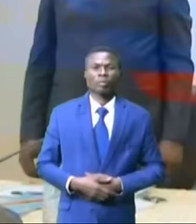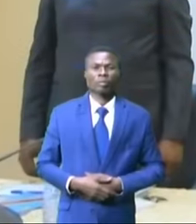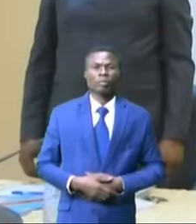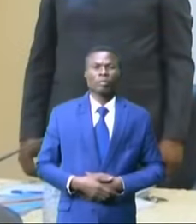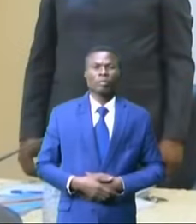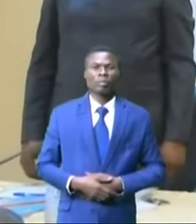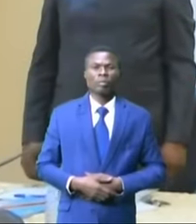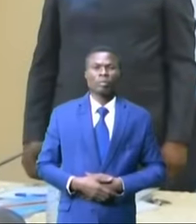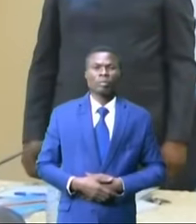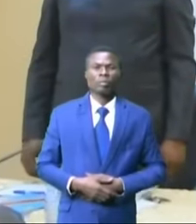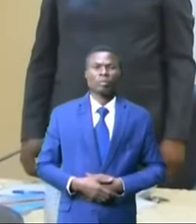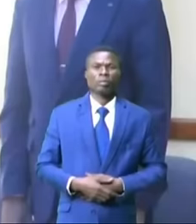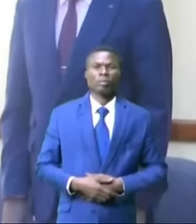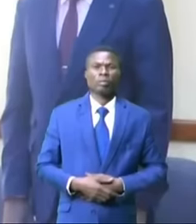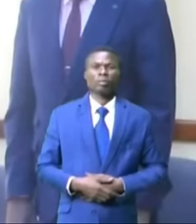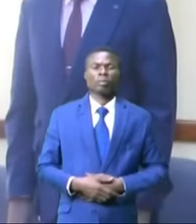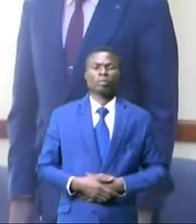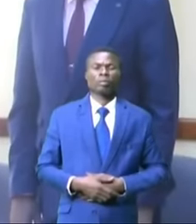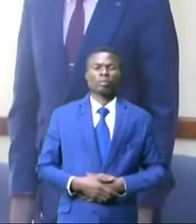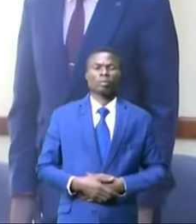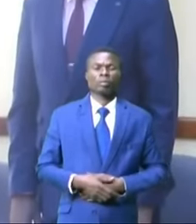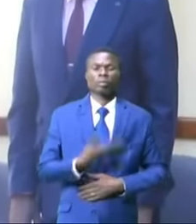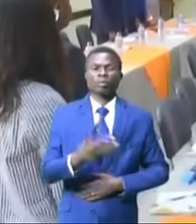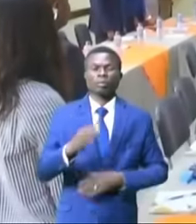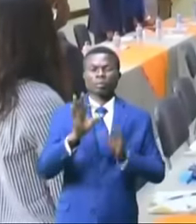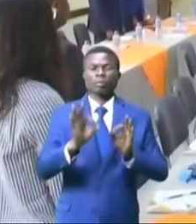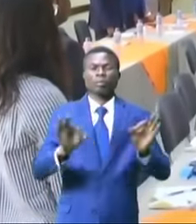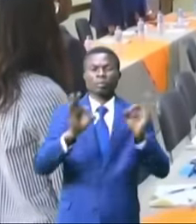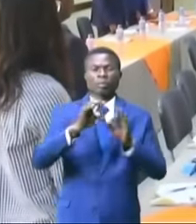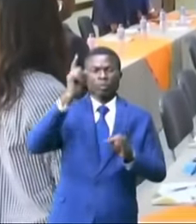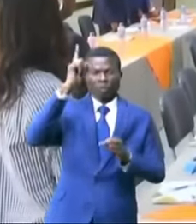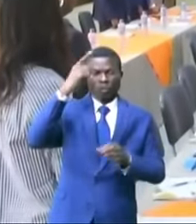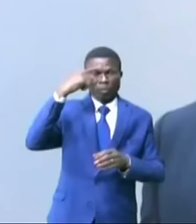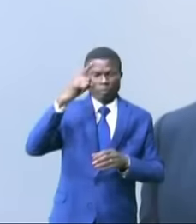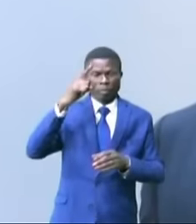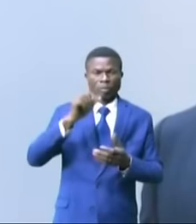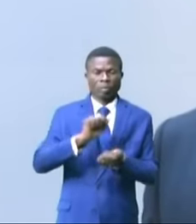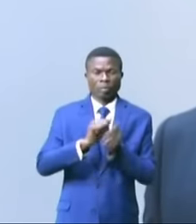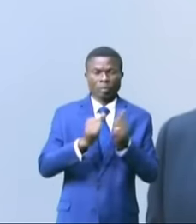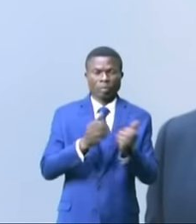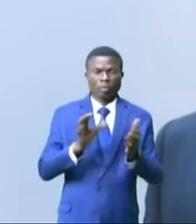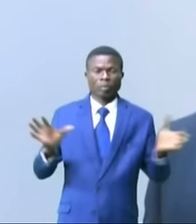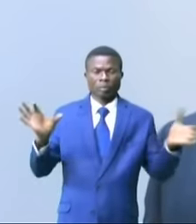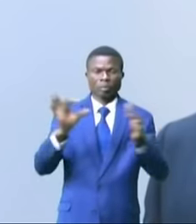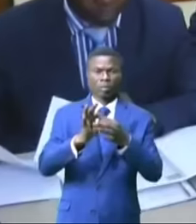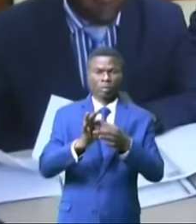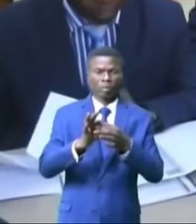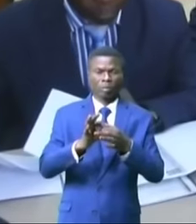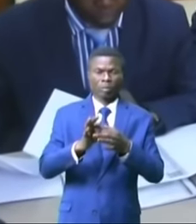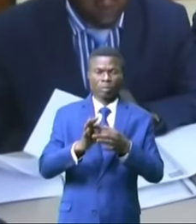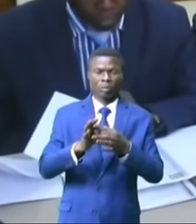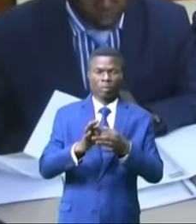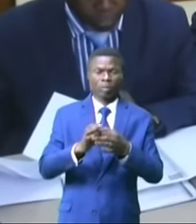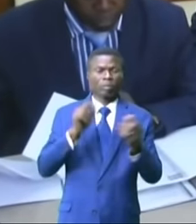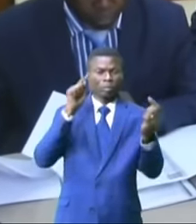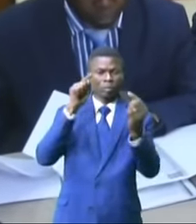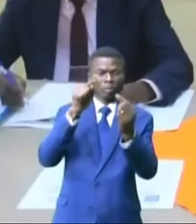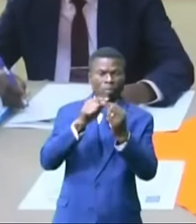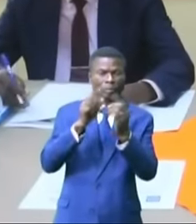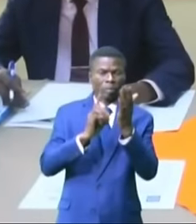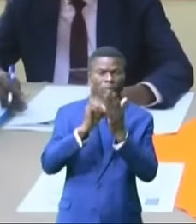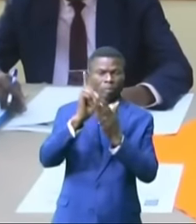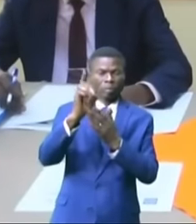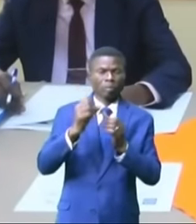L'évaluation de la mise en œuvre de la feuille de route des priorités stratégiques pour l'atteinte de la cible Alliance 8.7 des objectifs de